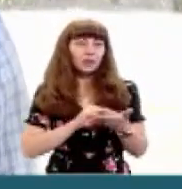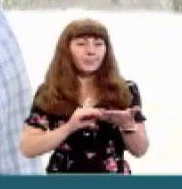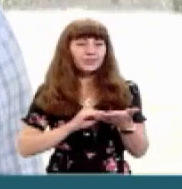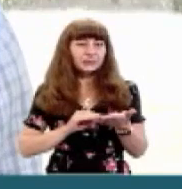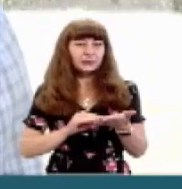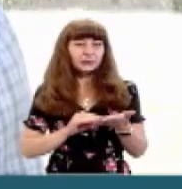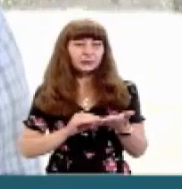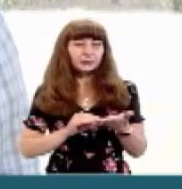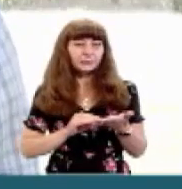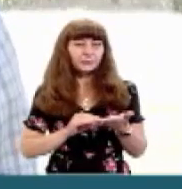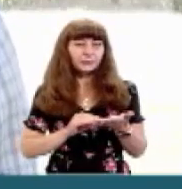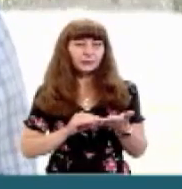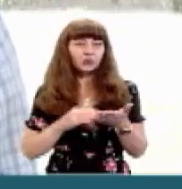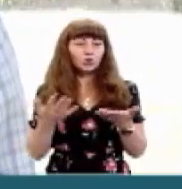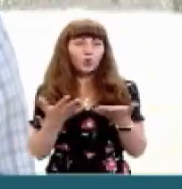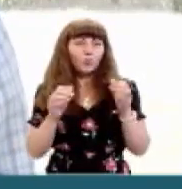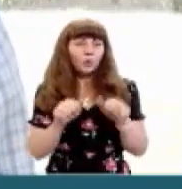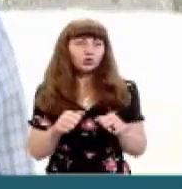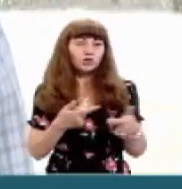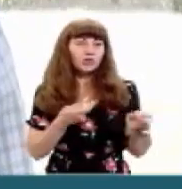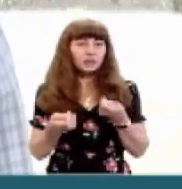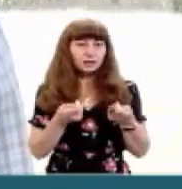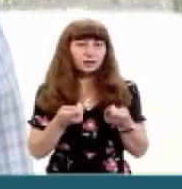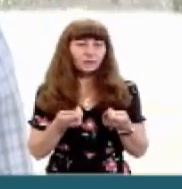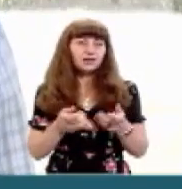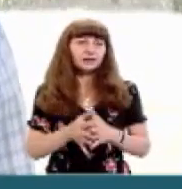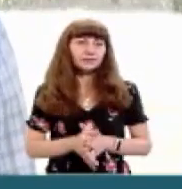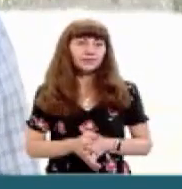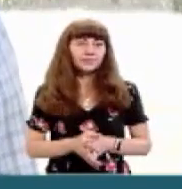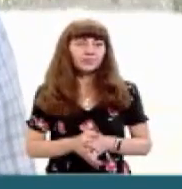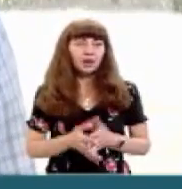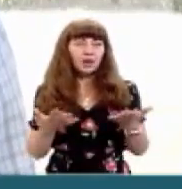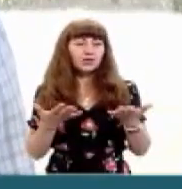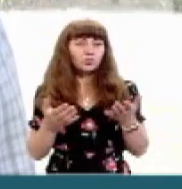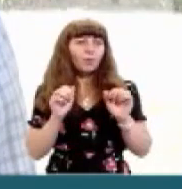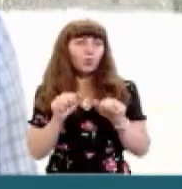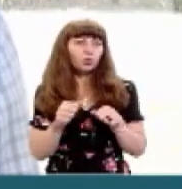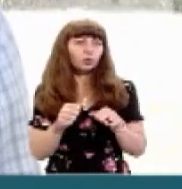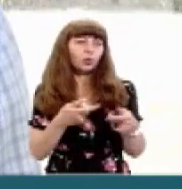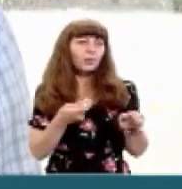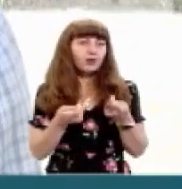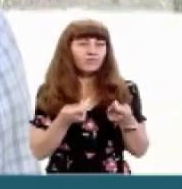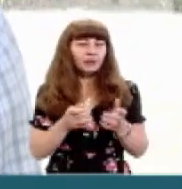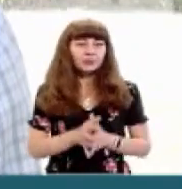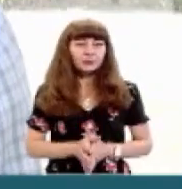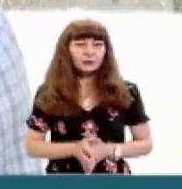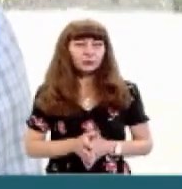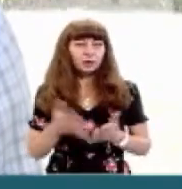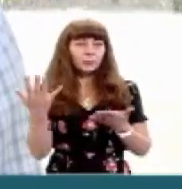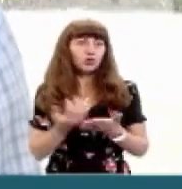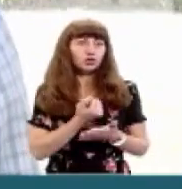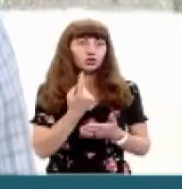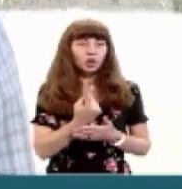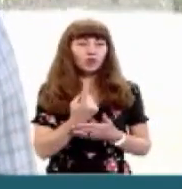может организовать управление КСП, и они могут управлять. У нас, получается, еще